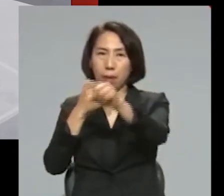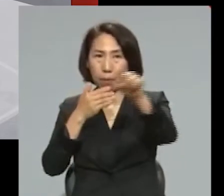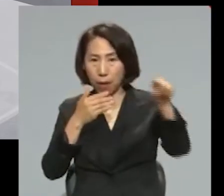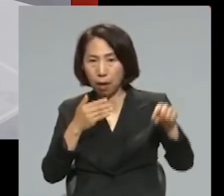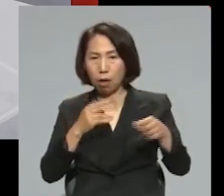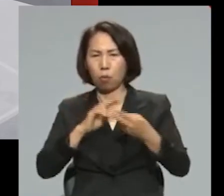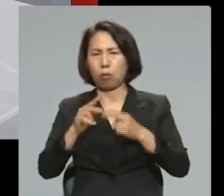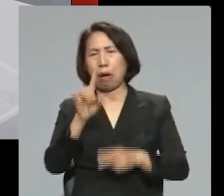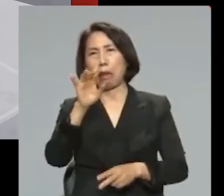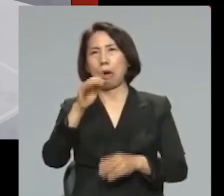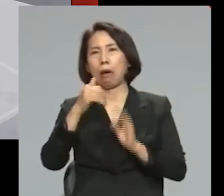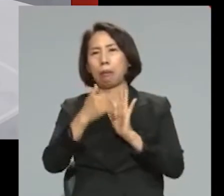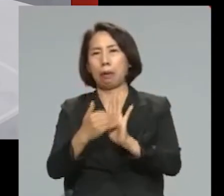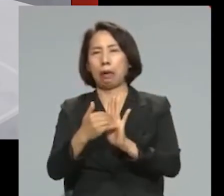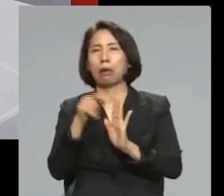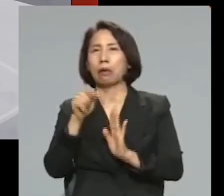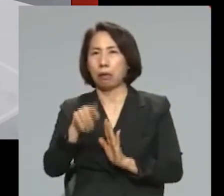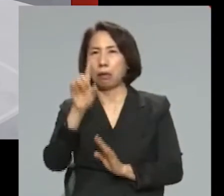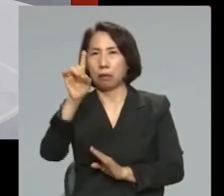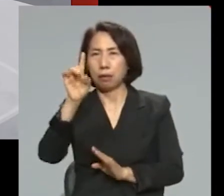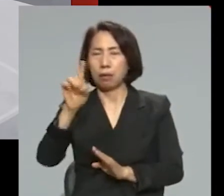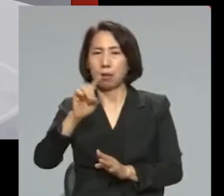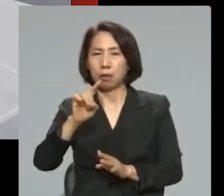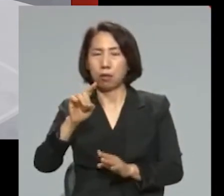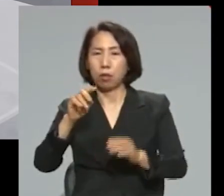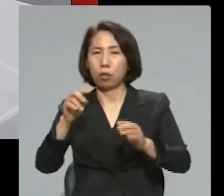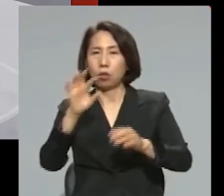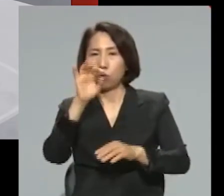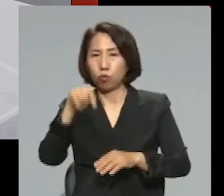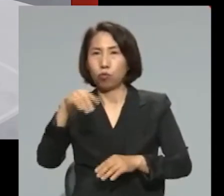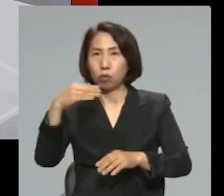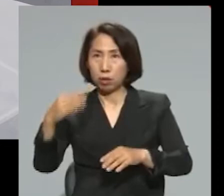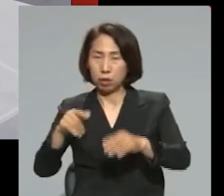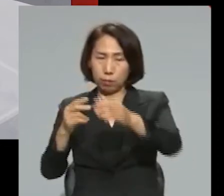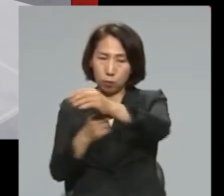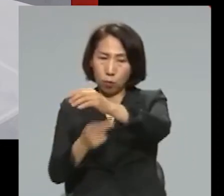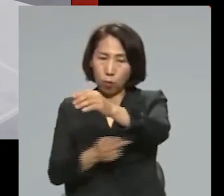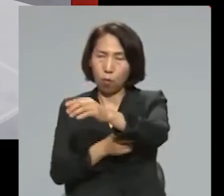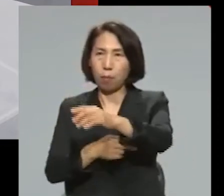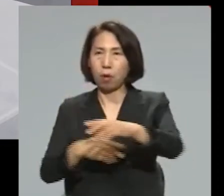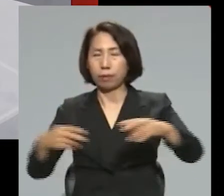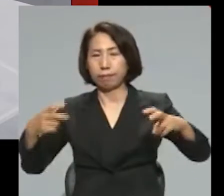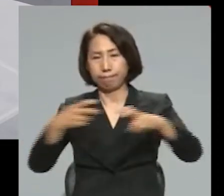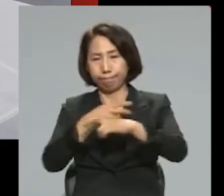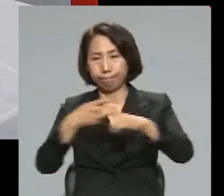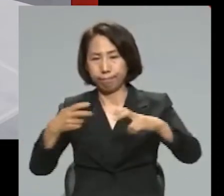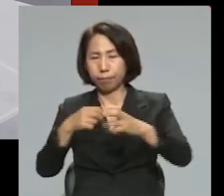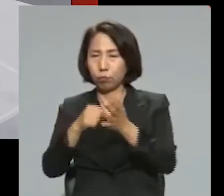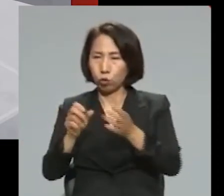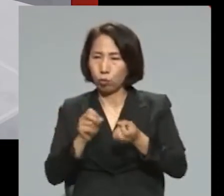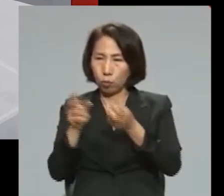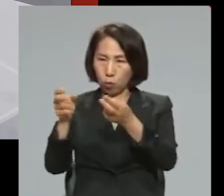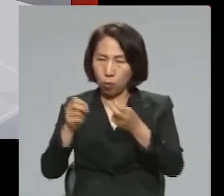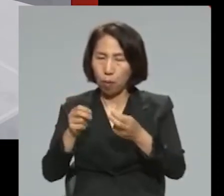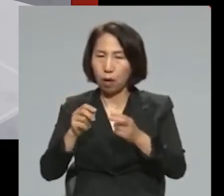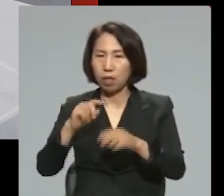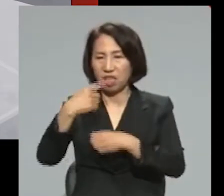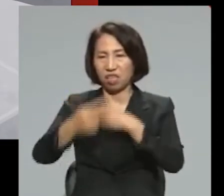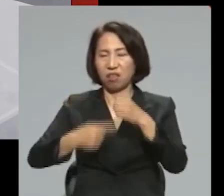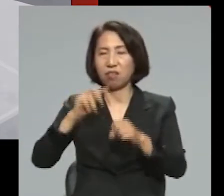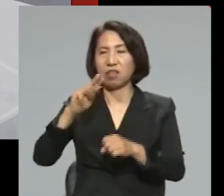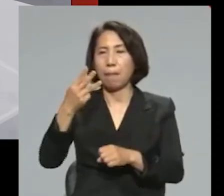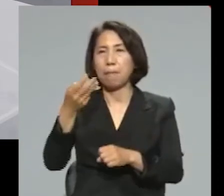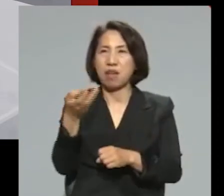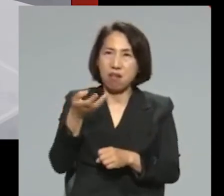곳입니다. 우려권은 산업 물류 비용이 연간 300억 원 절약되는 경제의 다리이고 응급